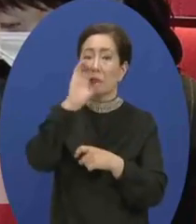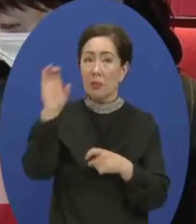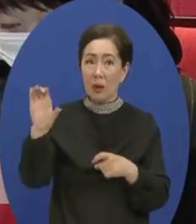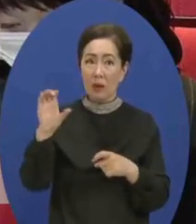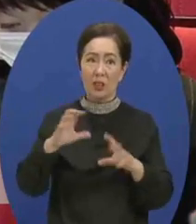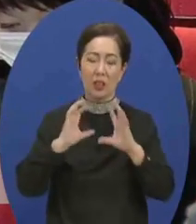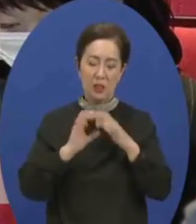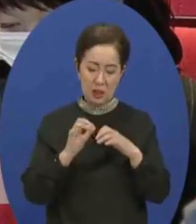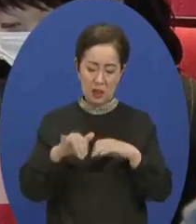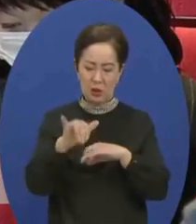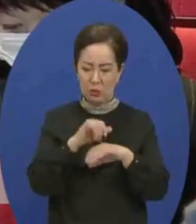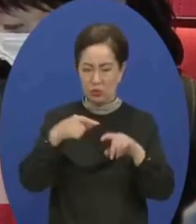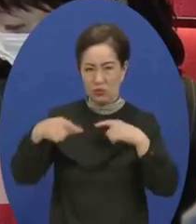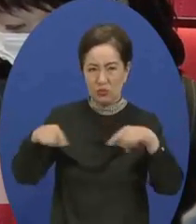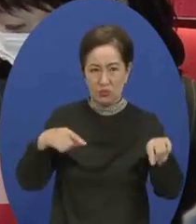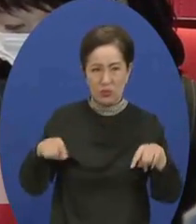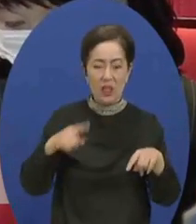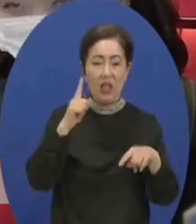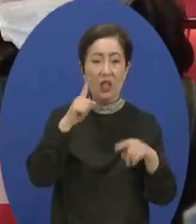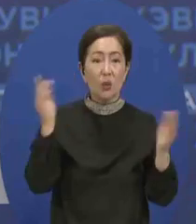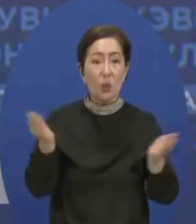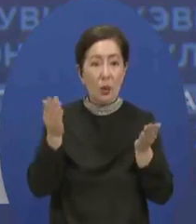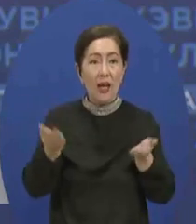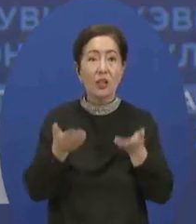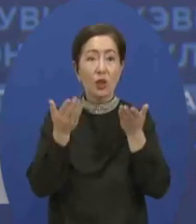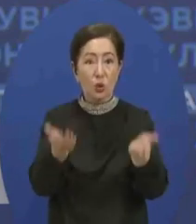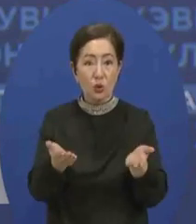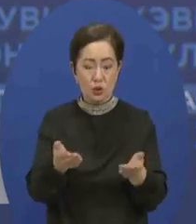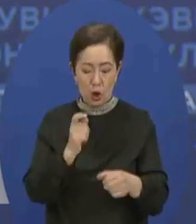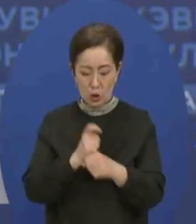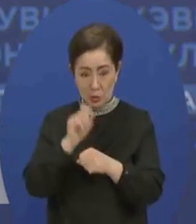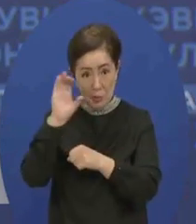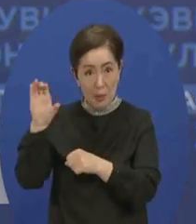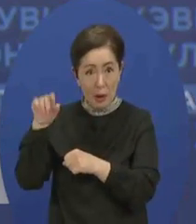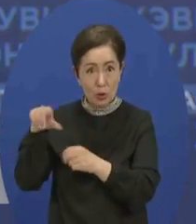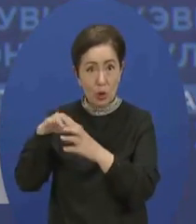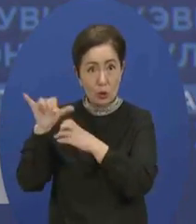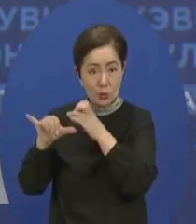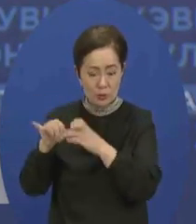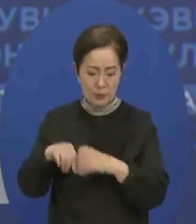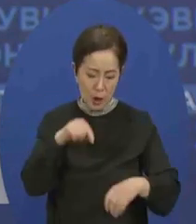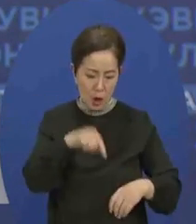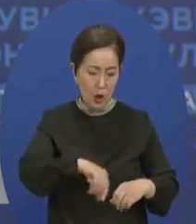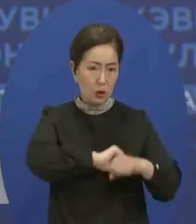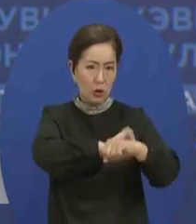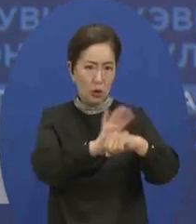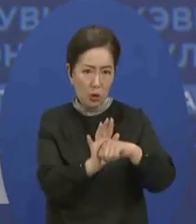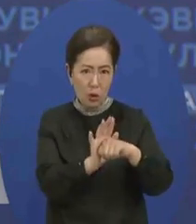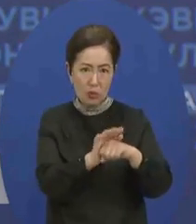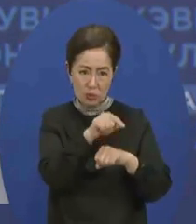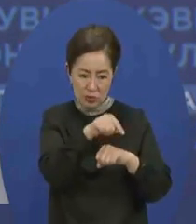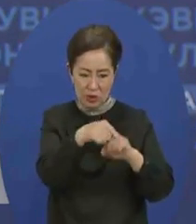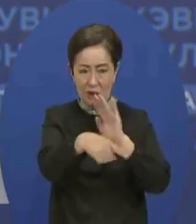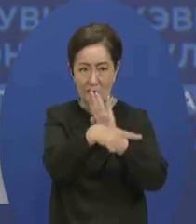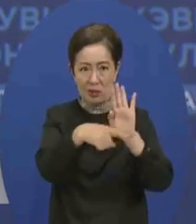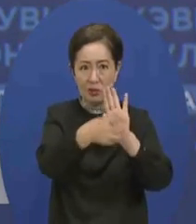орнуудад нэг том урайлгыг гаргасан. Энэ ковид буюу одоо цар тахлын сөрөг үр